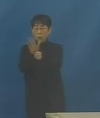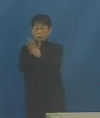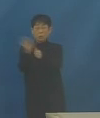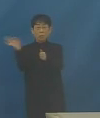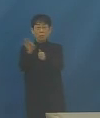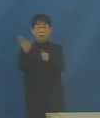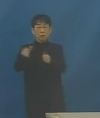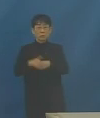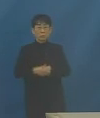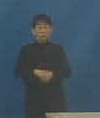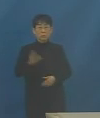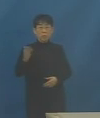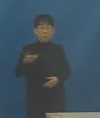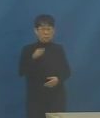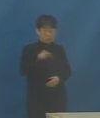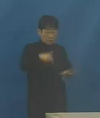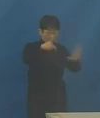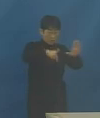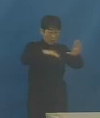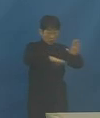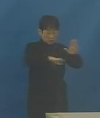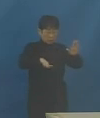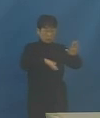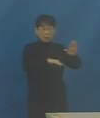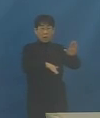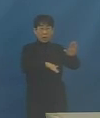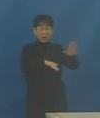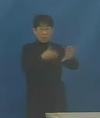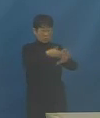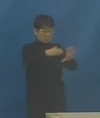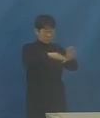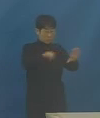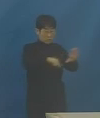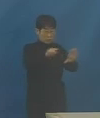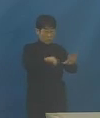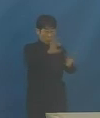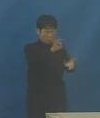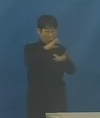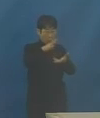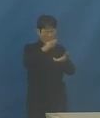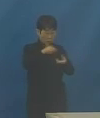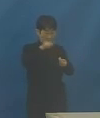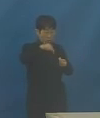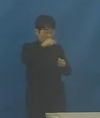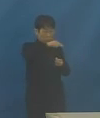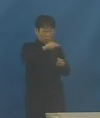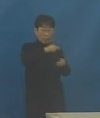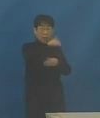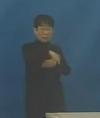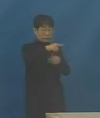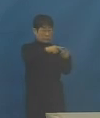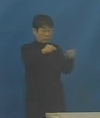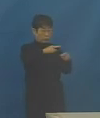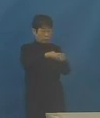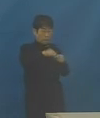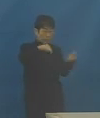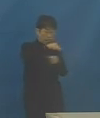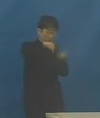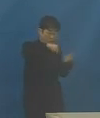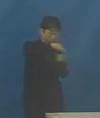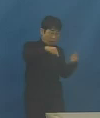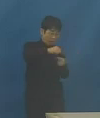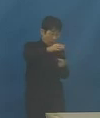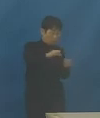の路線で稼いだ分で回せばいいとそういう思想になっているからであります従いまして